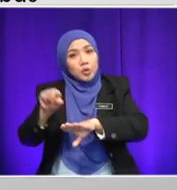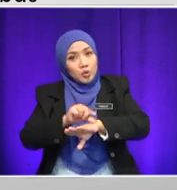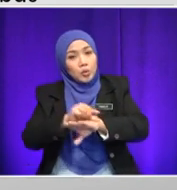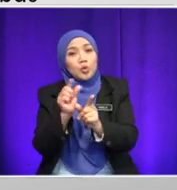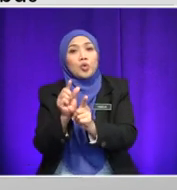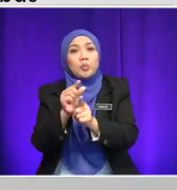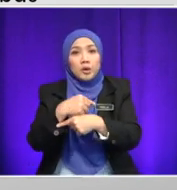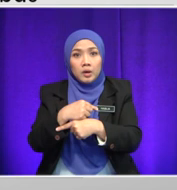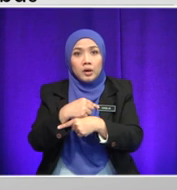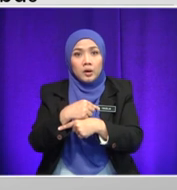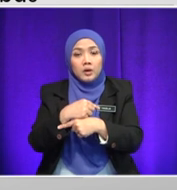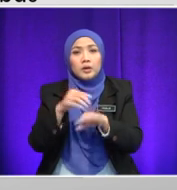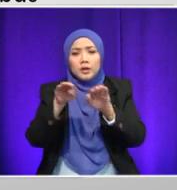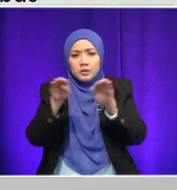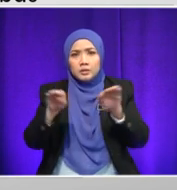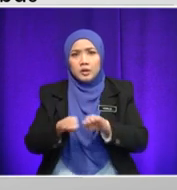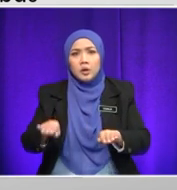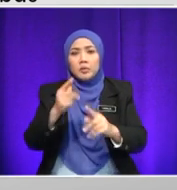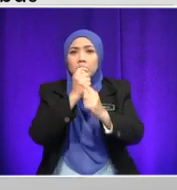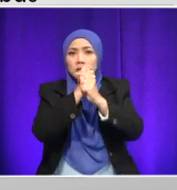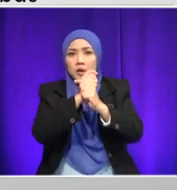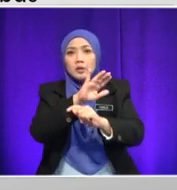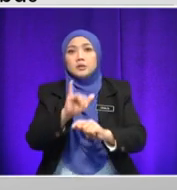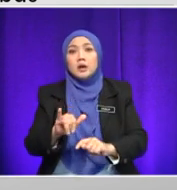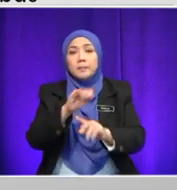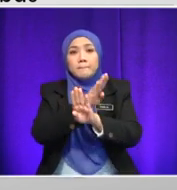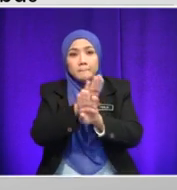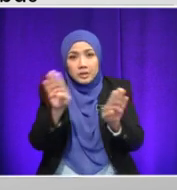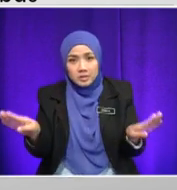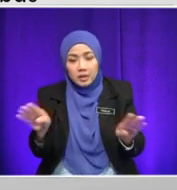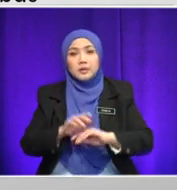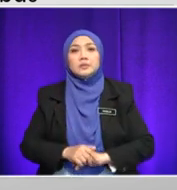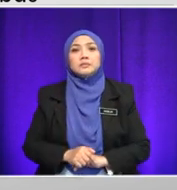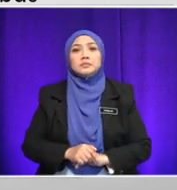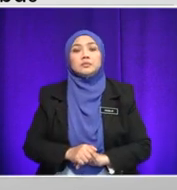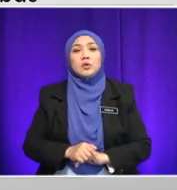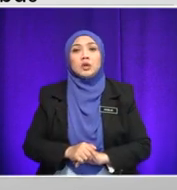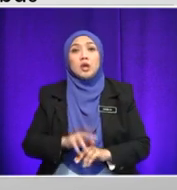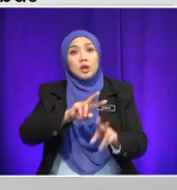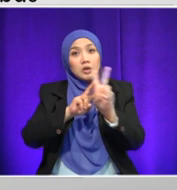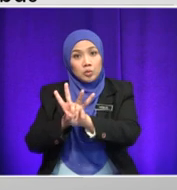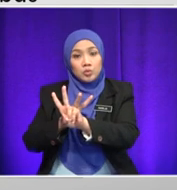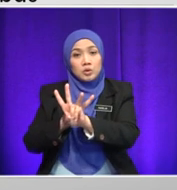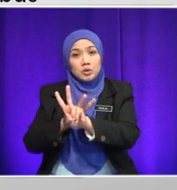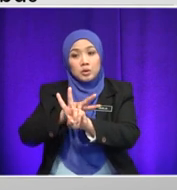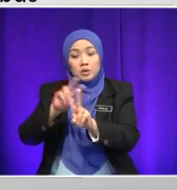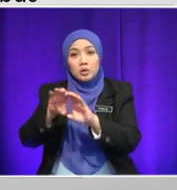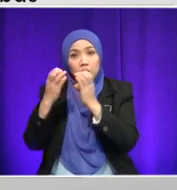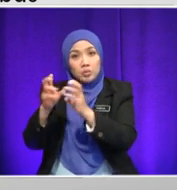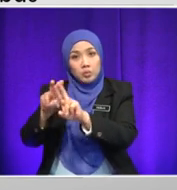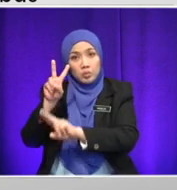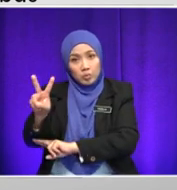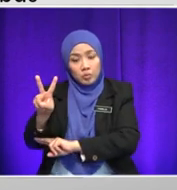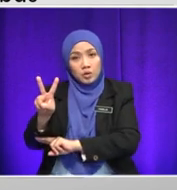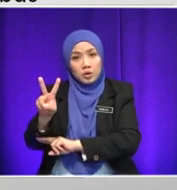alami mempunyai tahap ketahanan yang berbeda yang kedua pula ialah bunga tiruan ialah bunga plastik yang